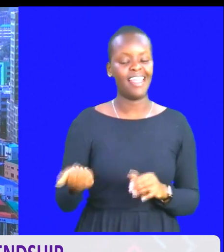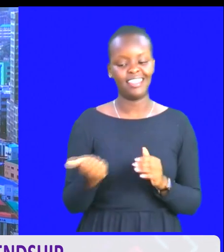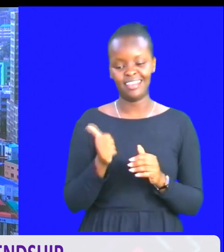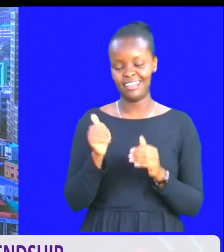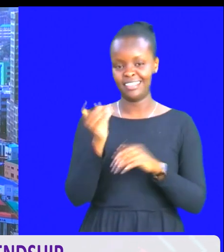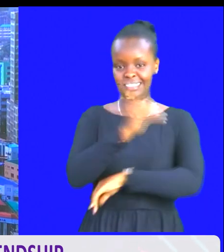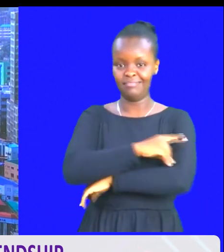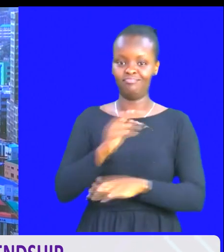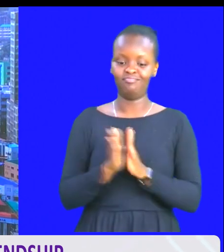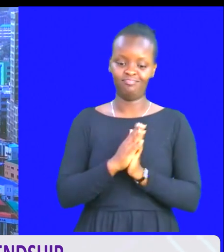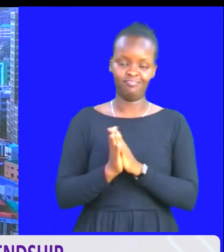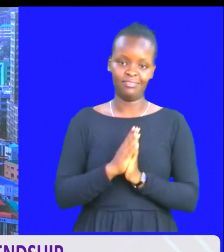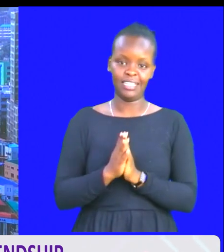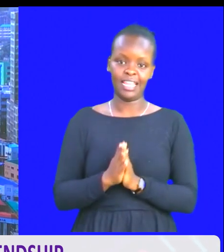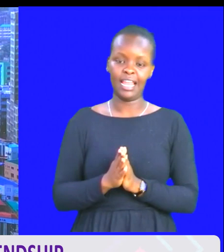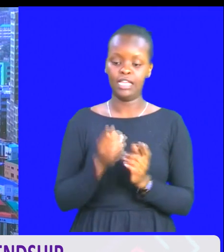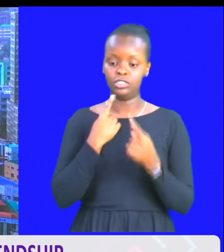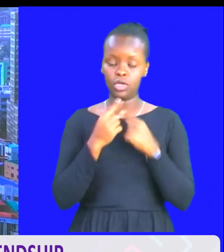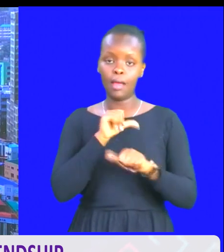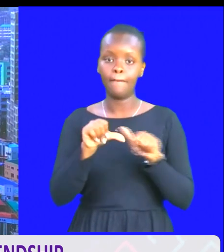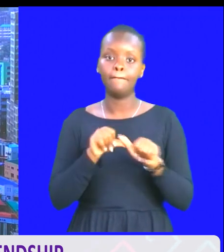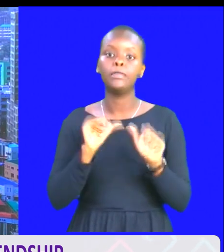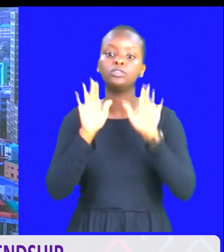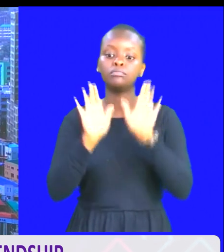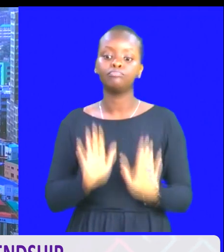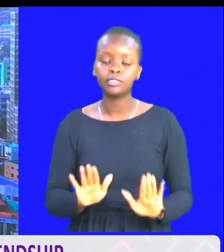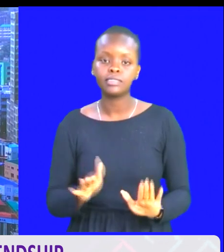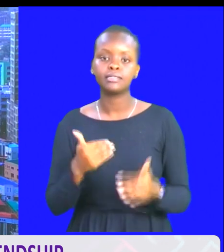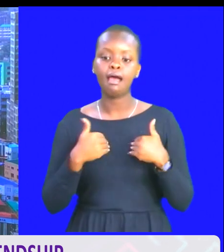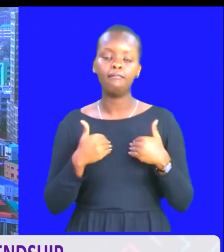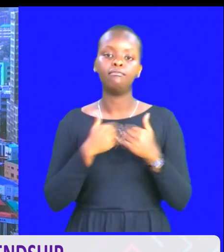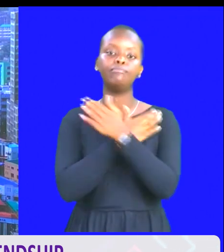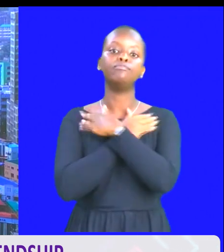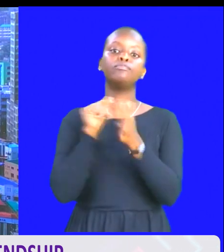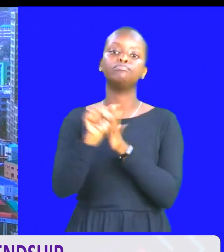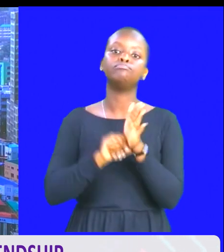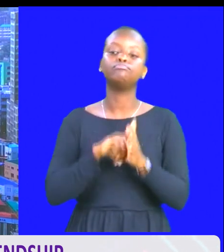then again, we're talking about the importance of having such kind of friends, man. Because ni ikuna ile